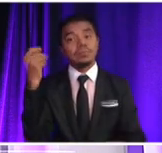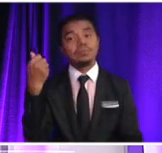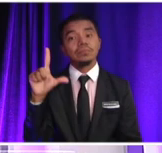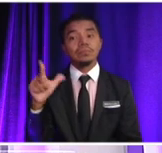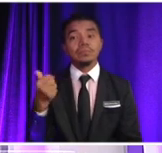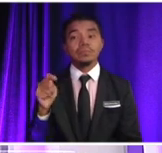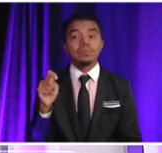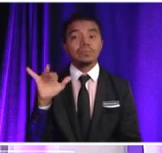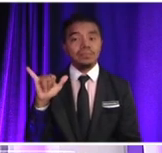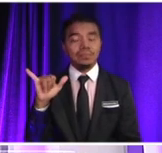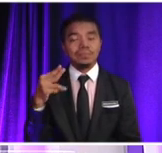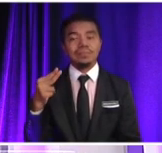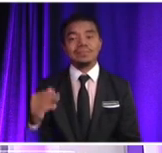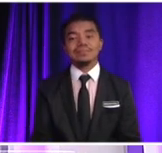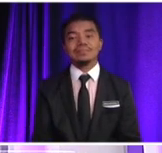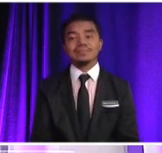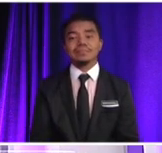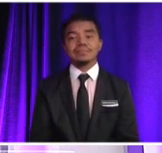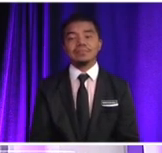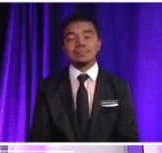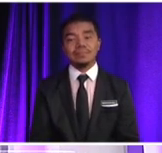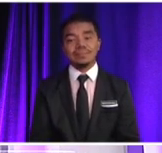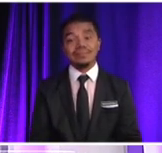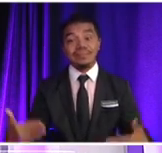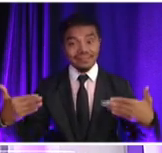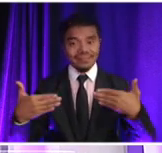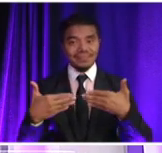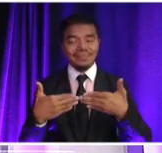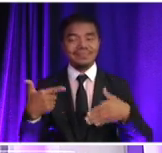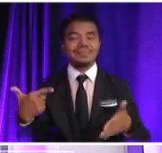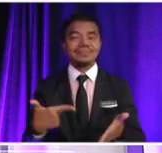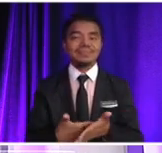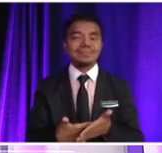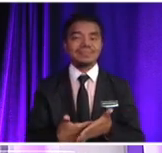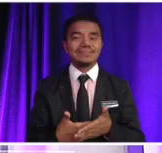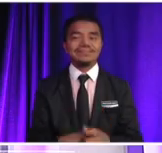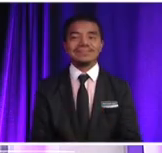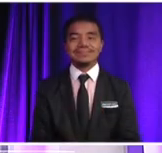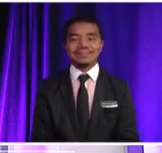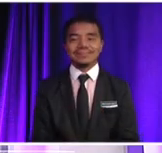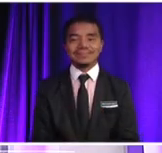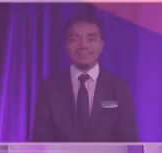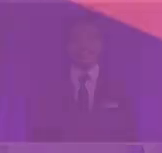berhak seketika jangan kemana-mana janji kembali selepas ini di sukses SPM 2022